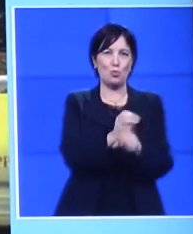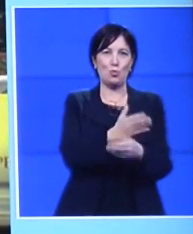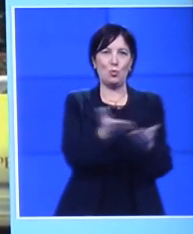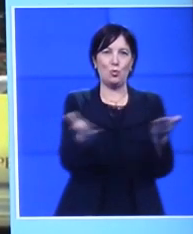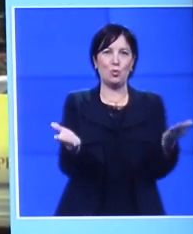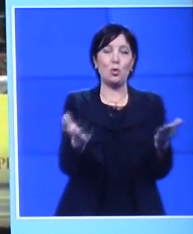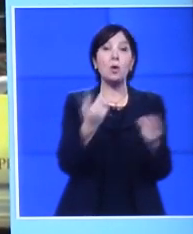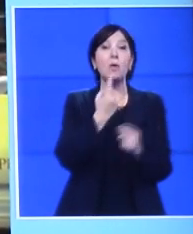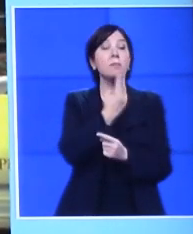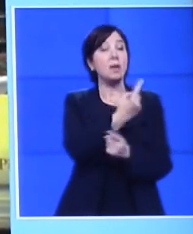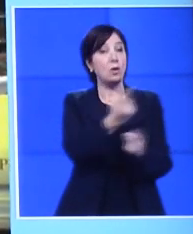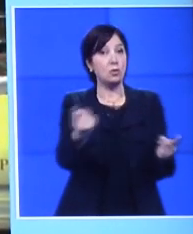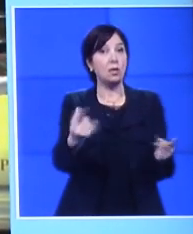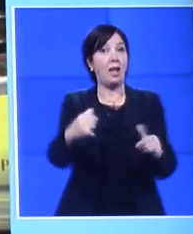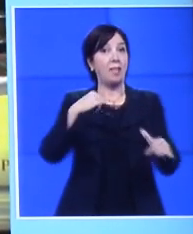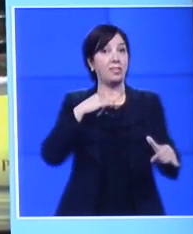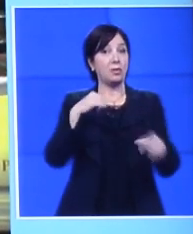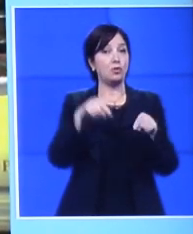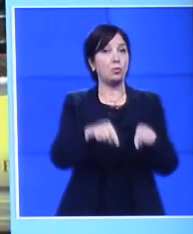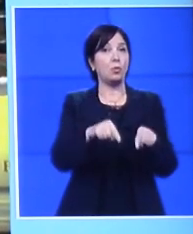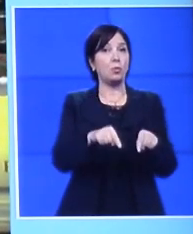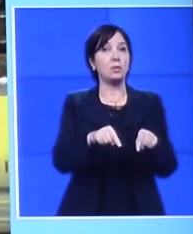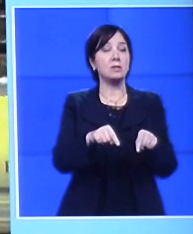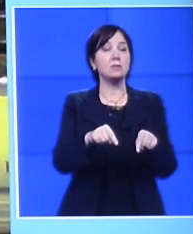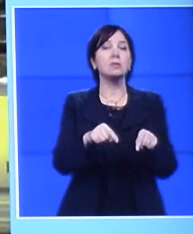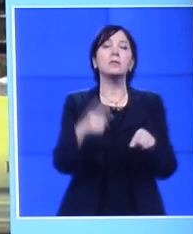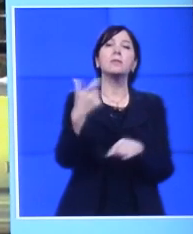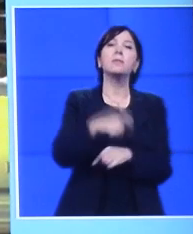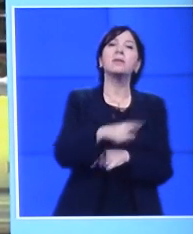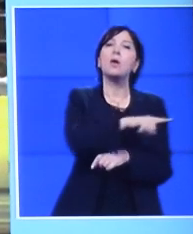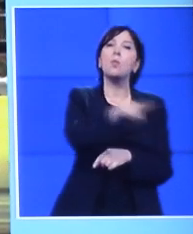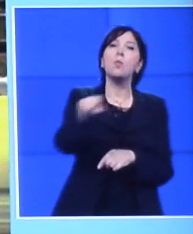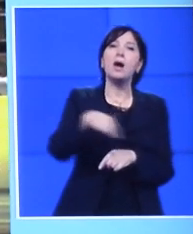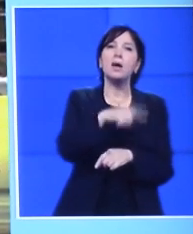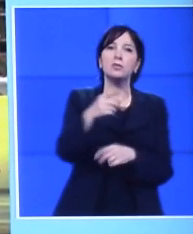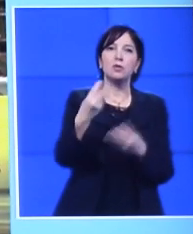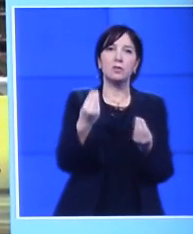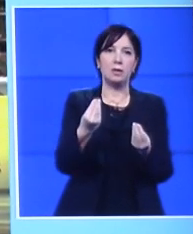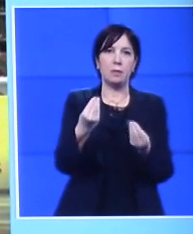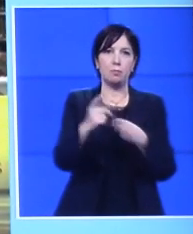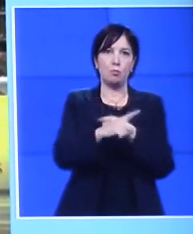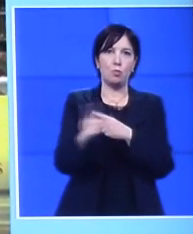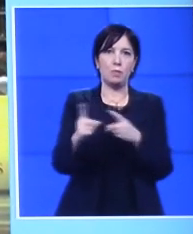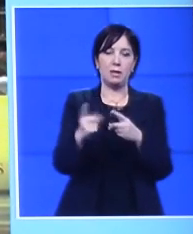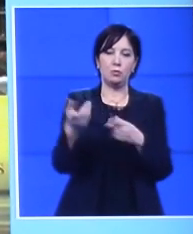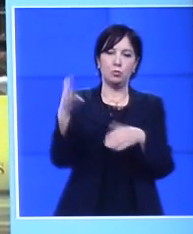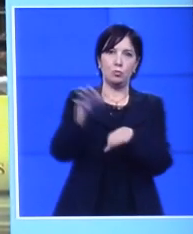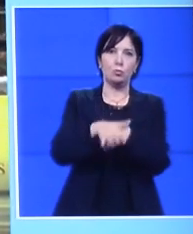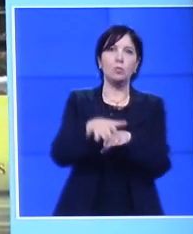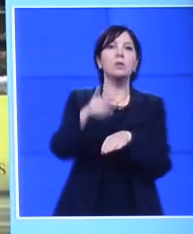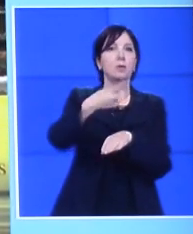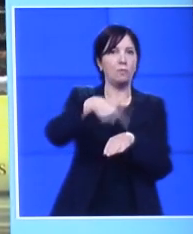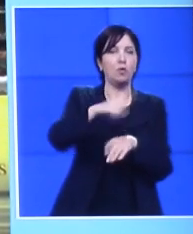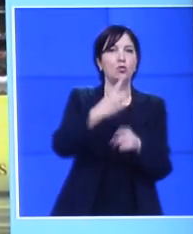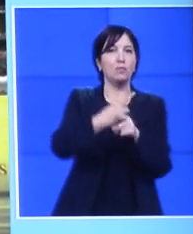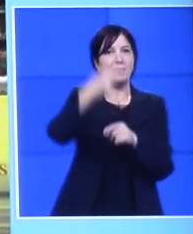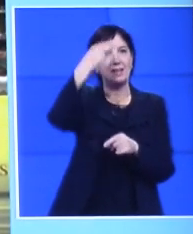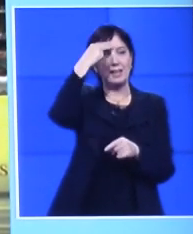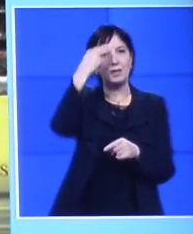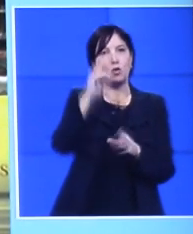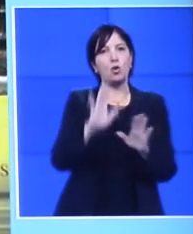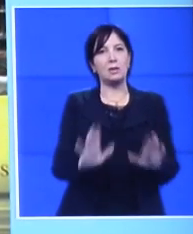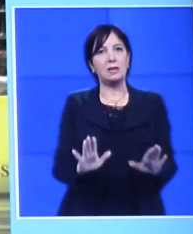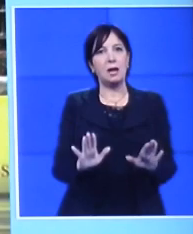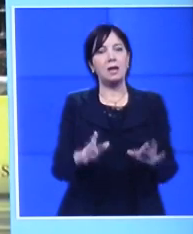Ma vi ho detto queste cose affinché, quando verrà la loro ora, ve ne ricordiate,